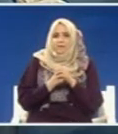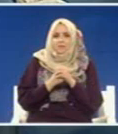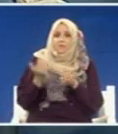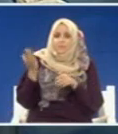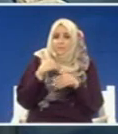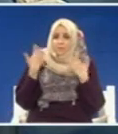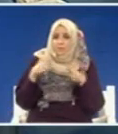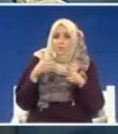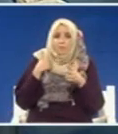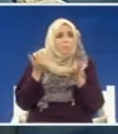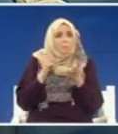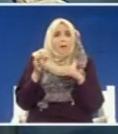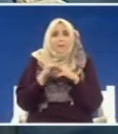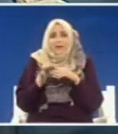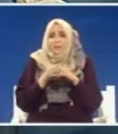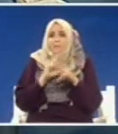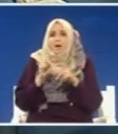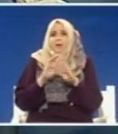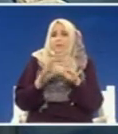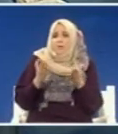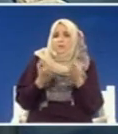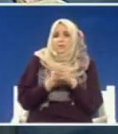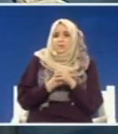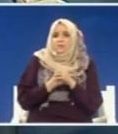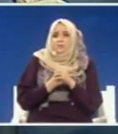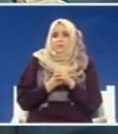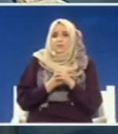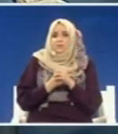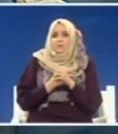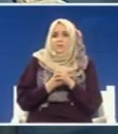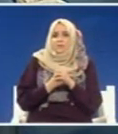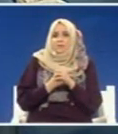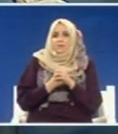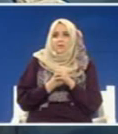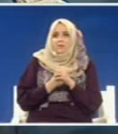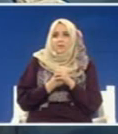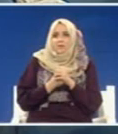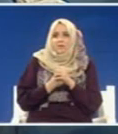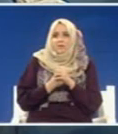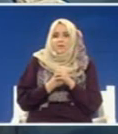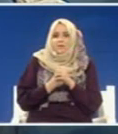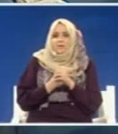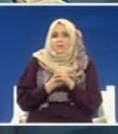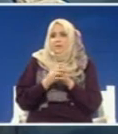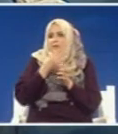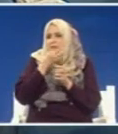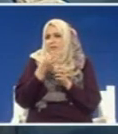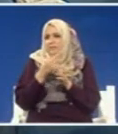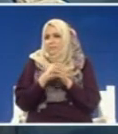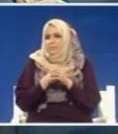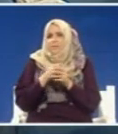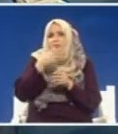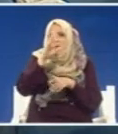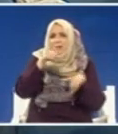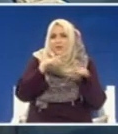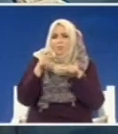اروح راني معلقه، ماني متزوجه ماني مطلقه، كيفاش كيفاش؟ يقول لي غير ها تسمحي انت يا في الصداق ما ندفعش فيك الصداق، ولا روحي انت يا اكري